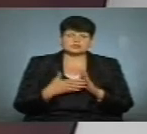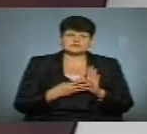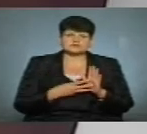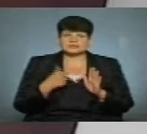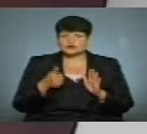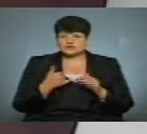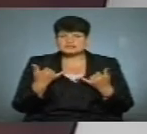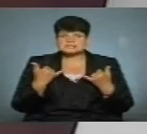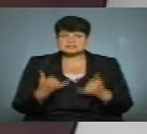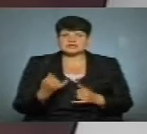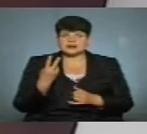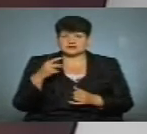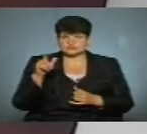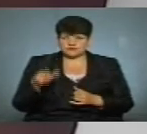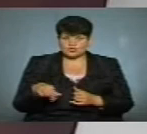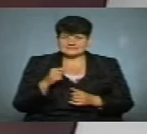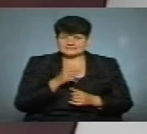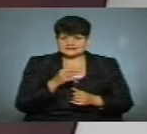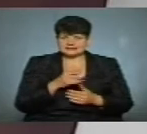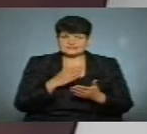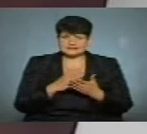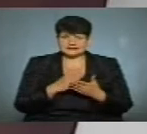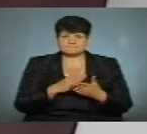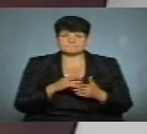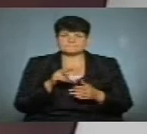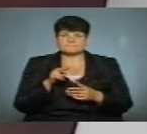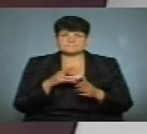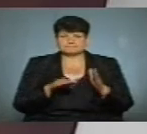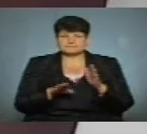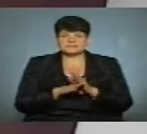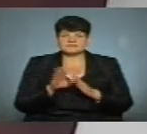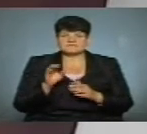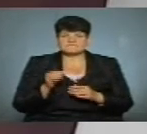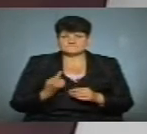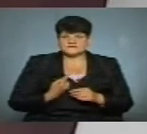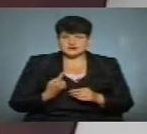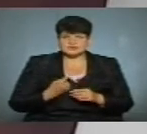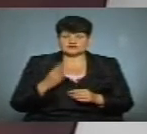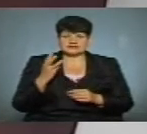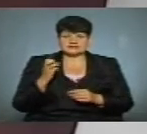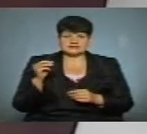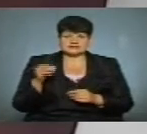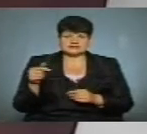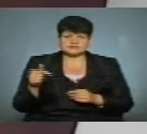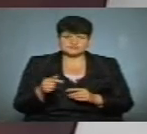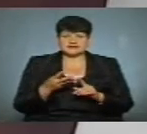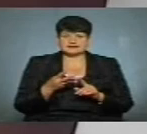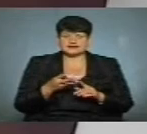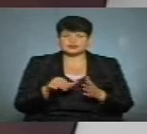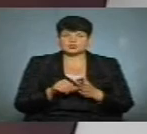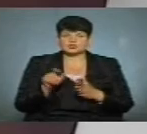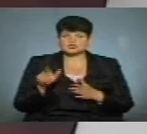років. Наразі 2 із них перебувають під вартою з правом внесення застави понад 300 тисяч гривень.